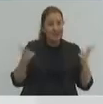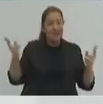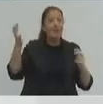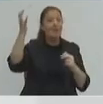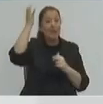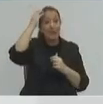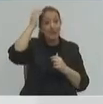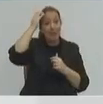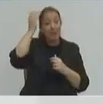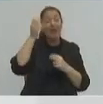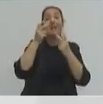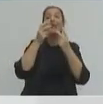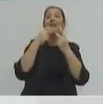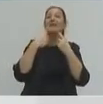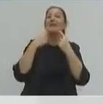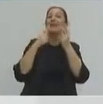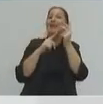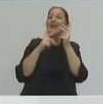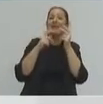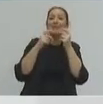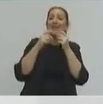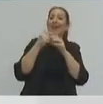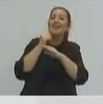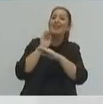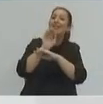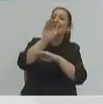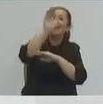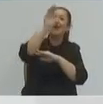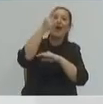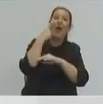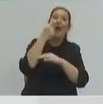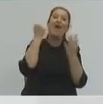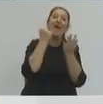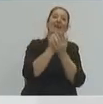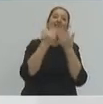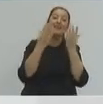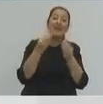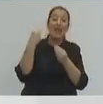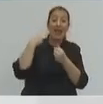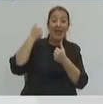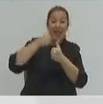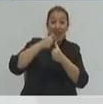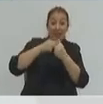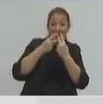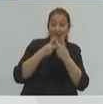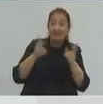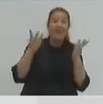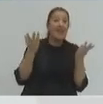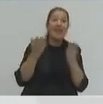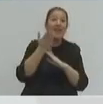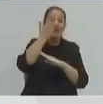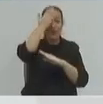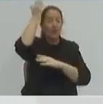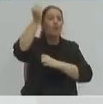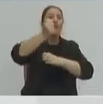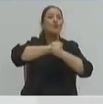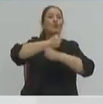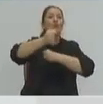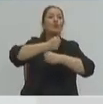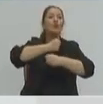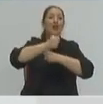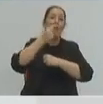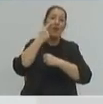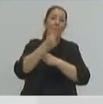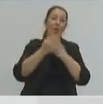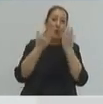temeli, istikbalimizin de teminatıdır. Yeniden dirilişin adı, şanlı mücadelenin de